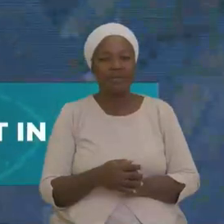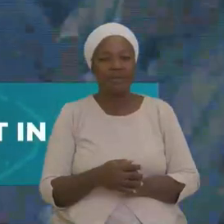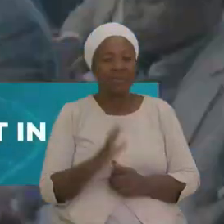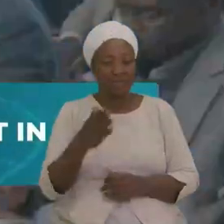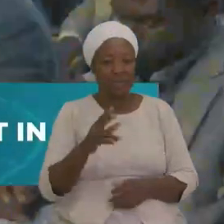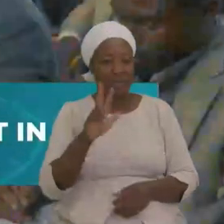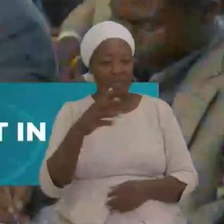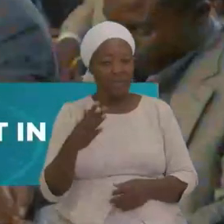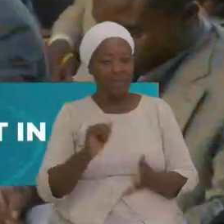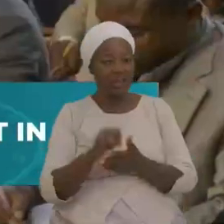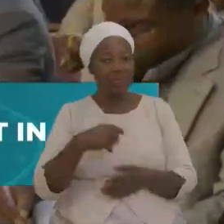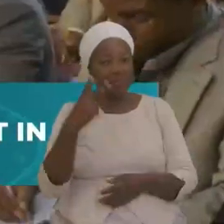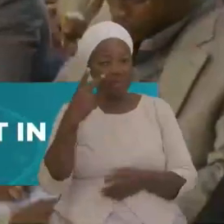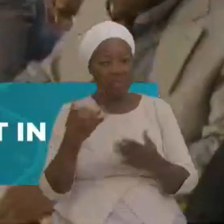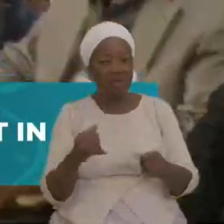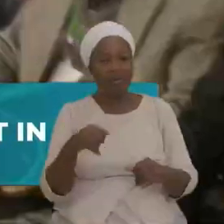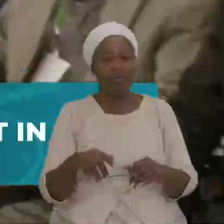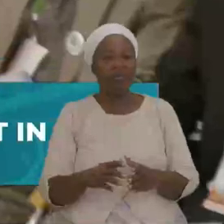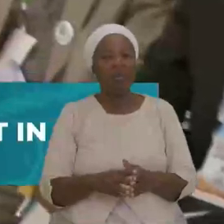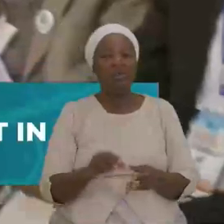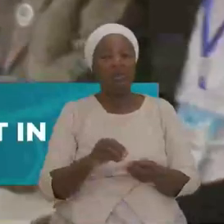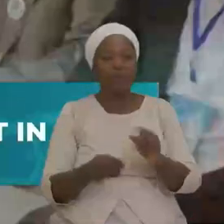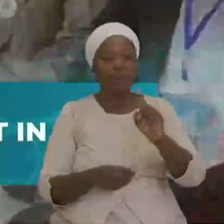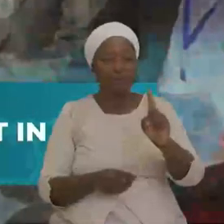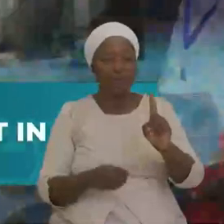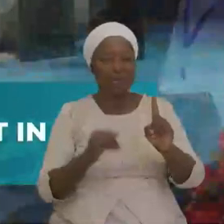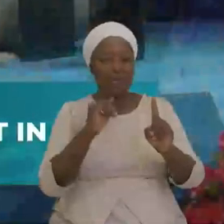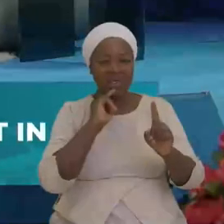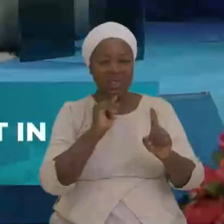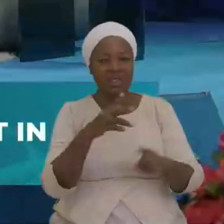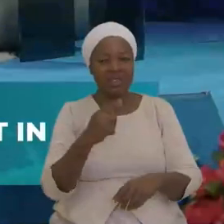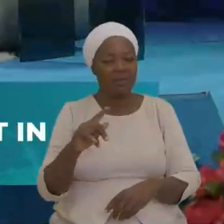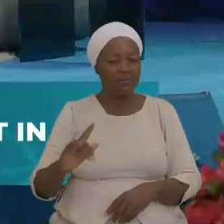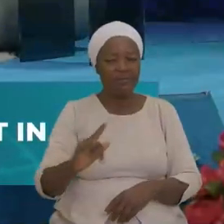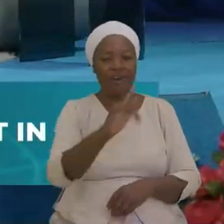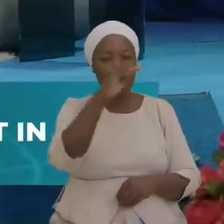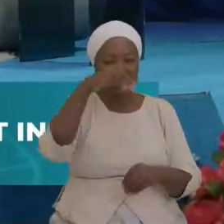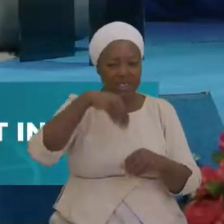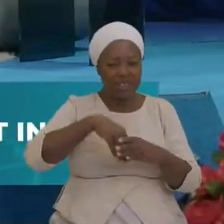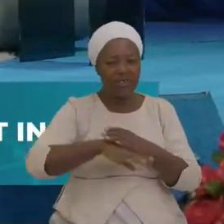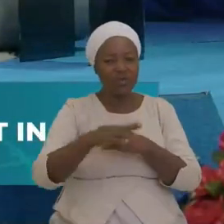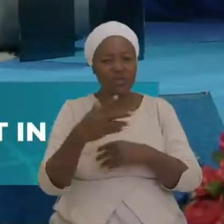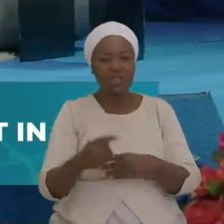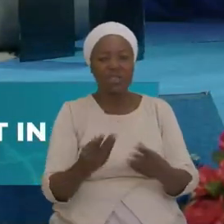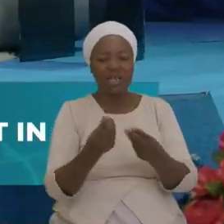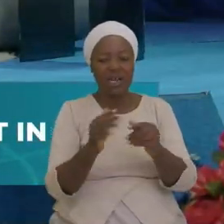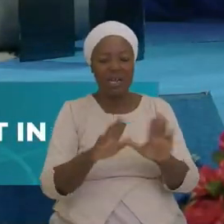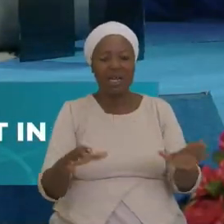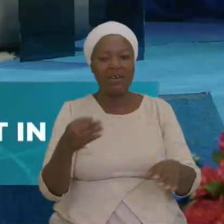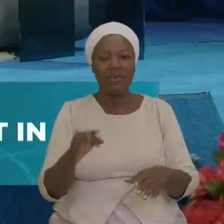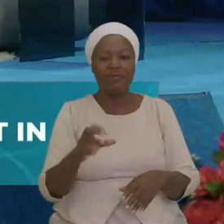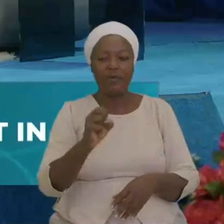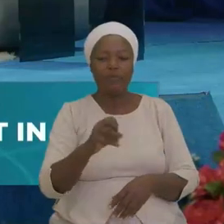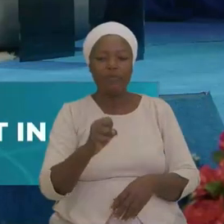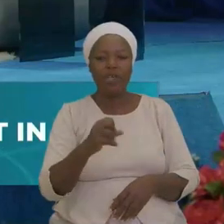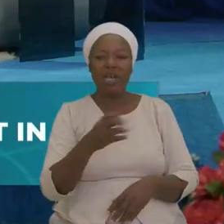Il y a trois choses à considérer. Premièrement, c'est l'envol au pays du lait